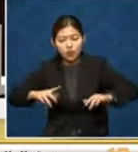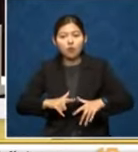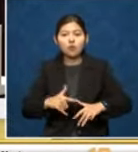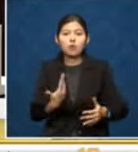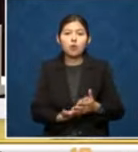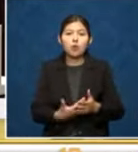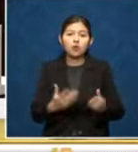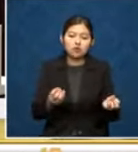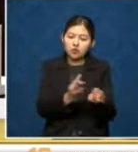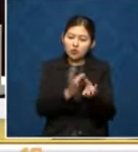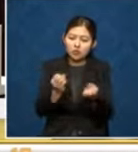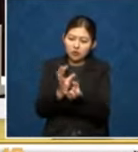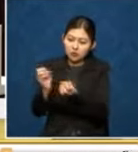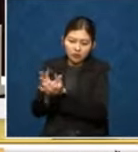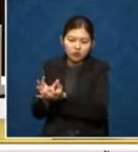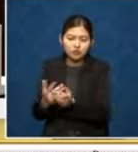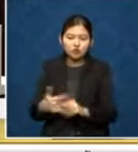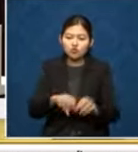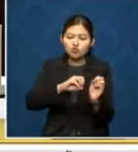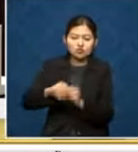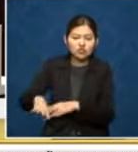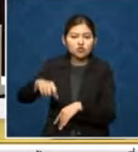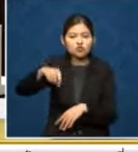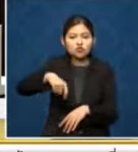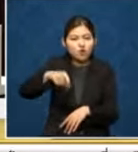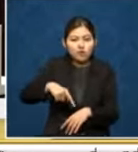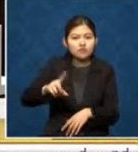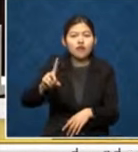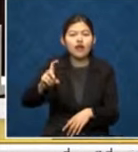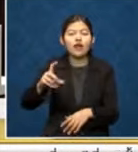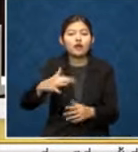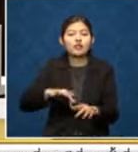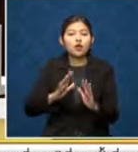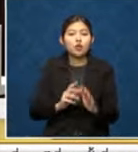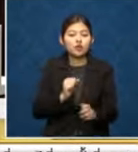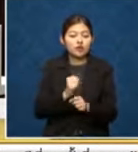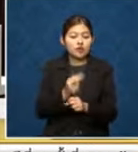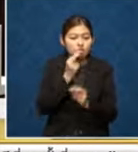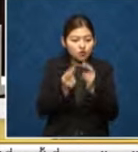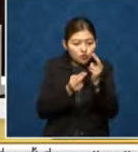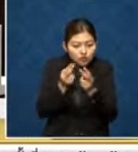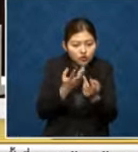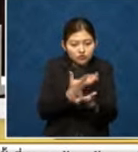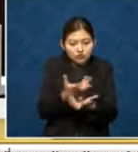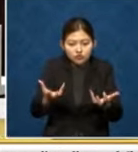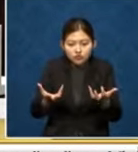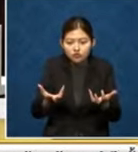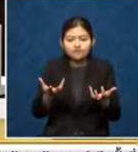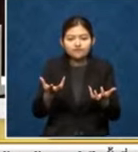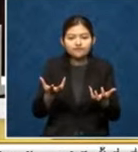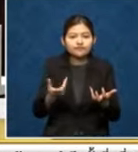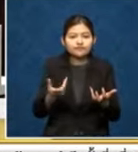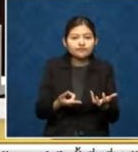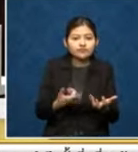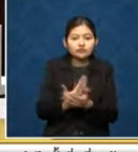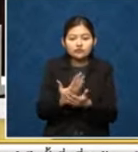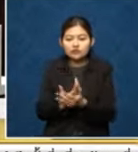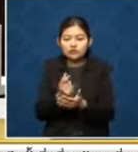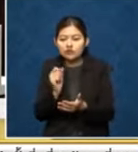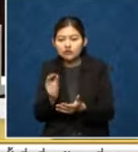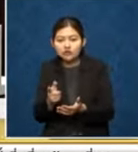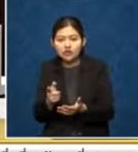ายใช้ไม่ได้ต้องทิ้งต้องซ่อมแต่พอเจ้าหน้าที่มาสำรวจบอกว่าของใช้เหล่านี้ไม่สามารถจ่ายเป็นค่า